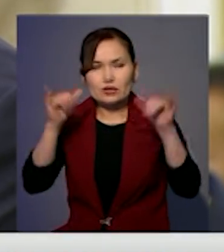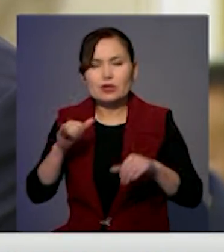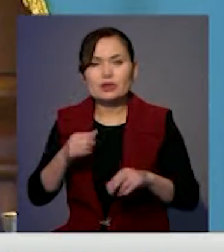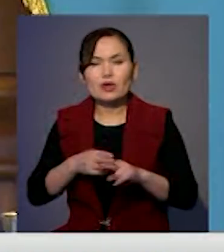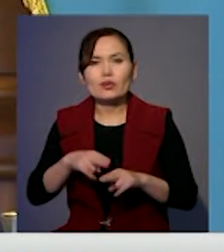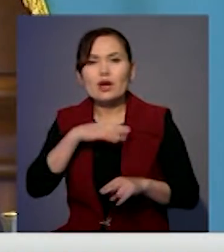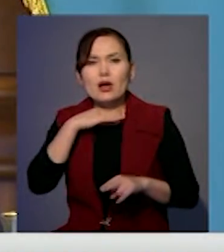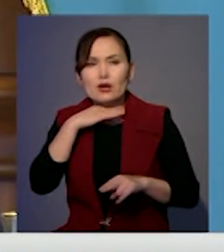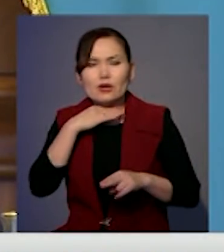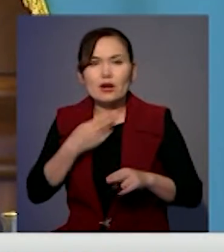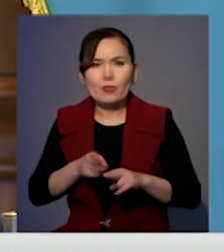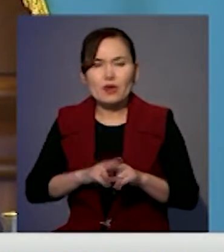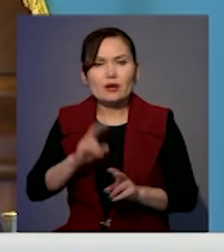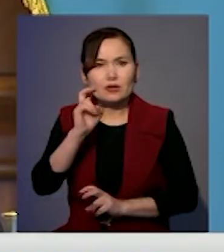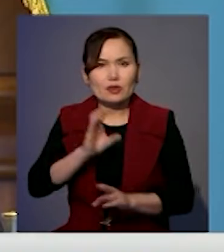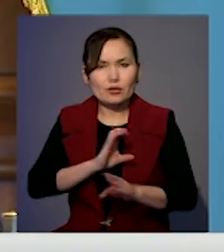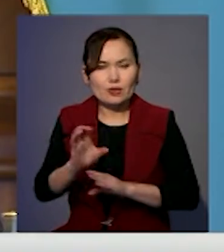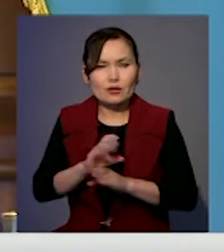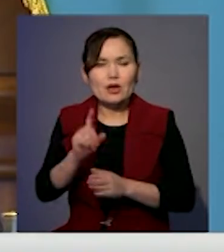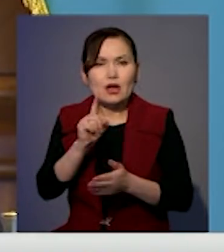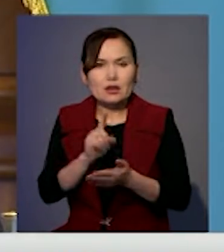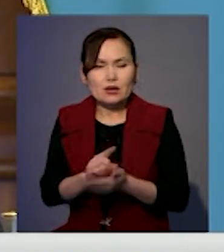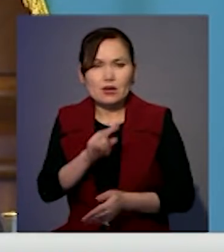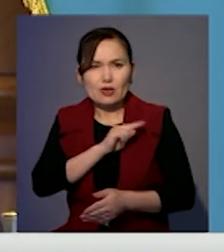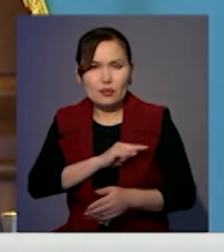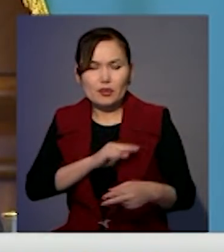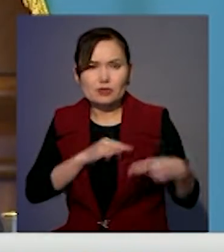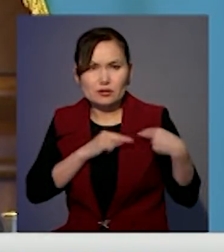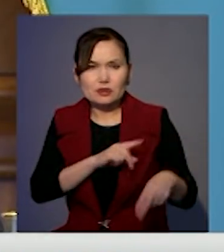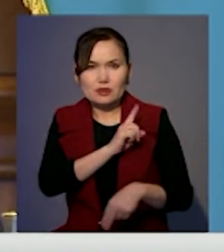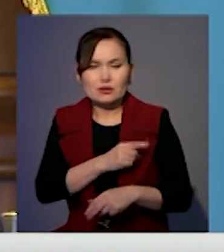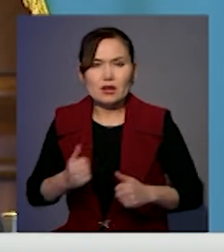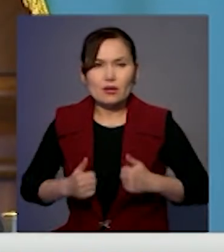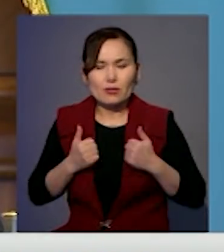экспорте. Ладно, вот давай поработаем конкретно по каждому виду. Да,